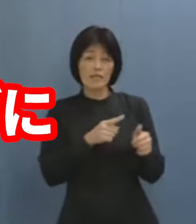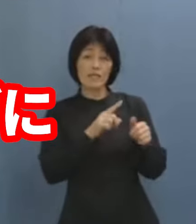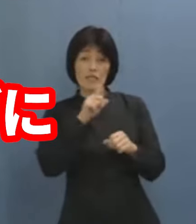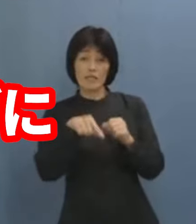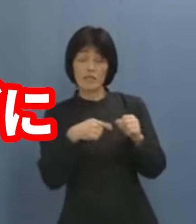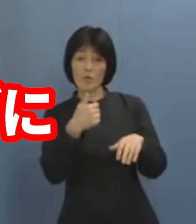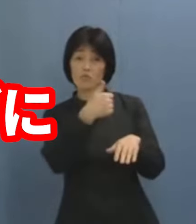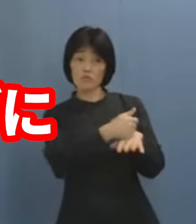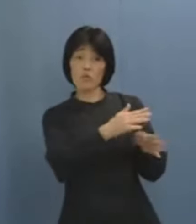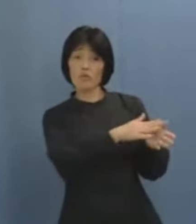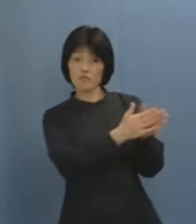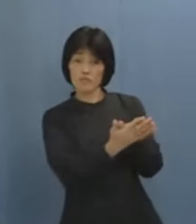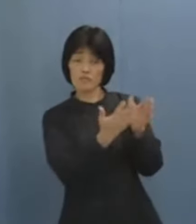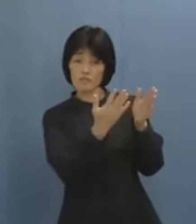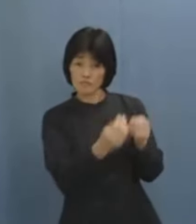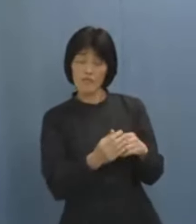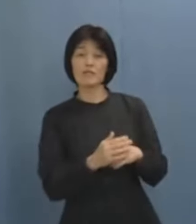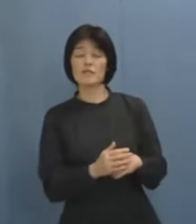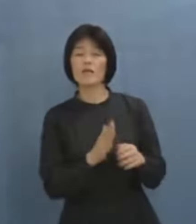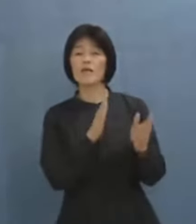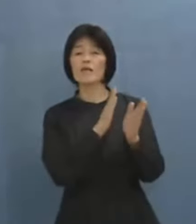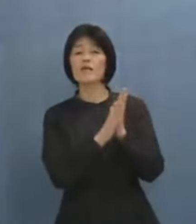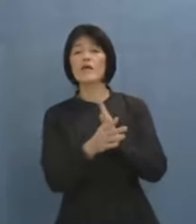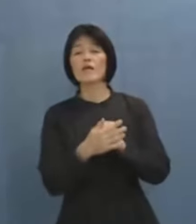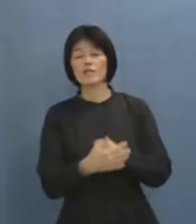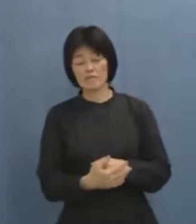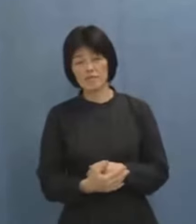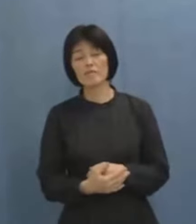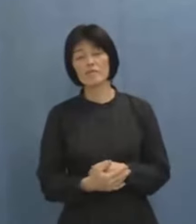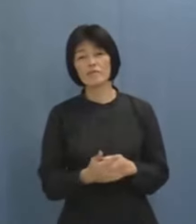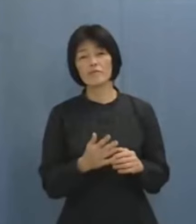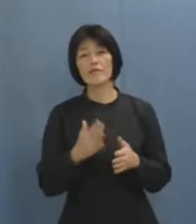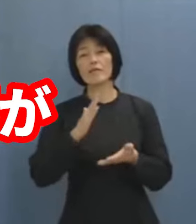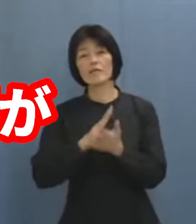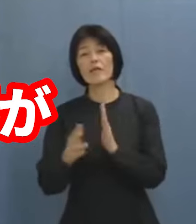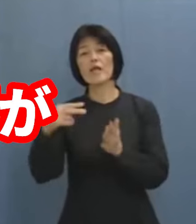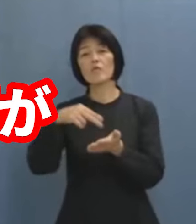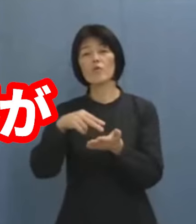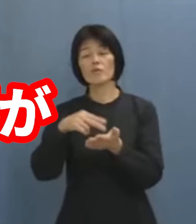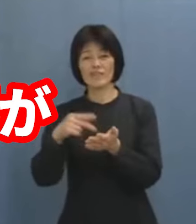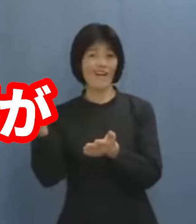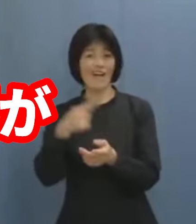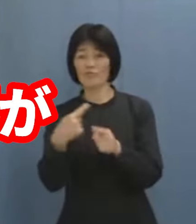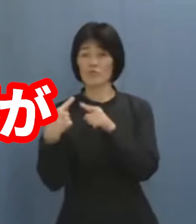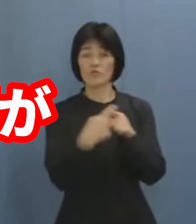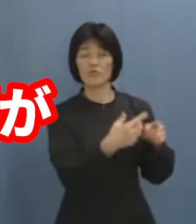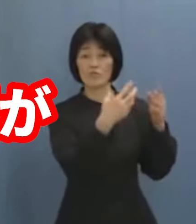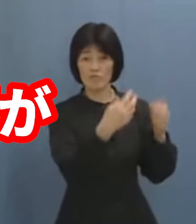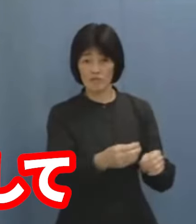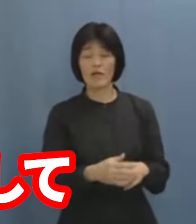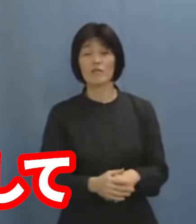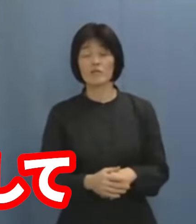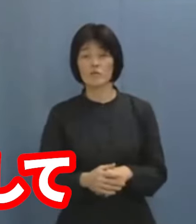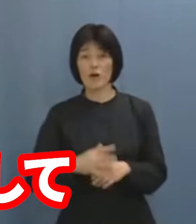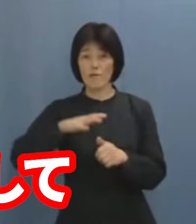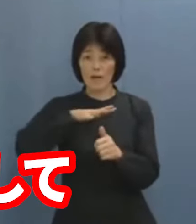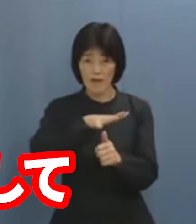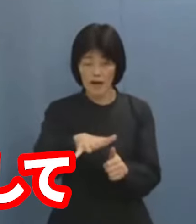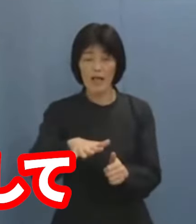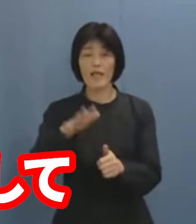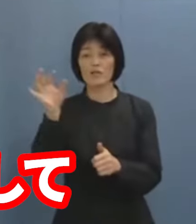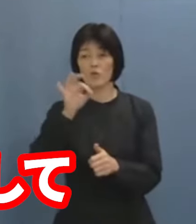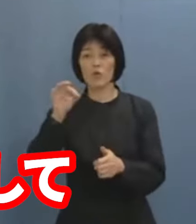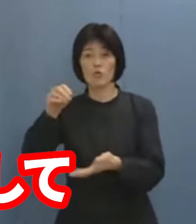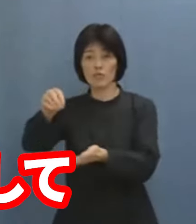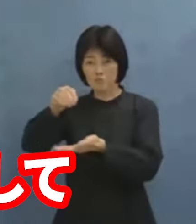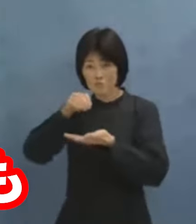通報を待たずに処分したことへの疑義や斉藤知事ご自身のパワハラ疑惑、贈答品の受け取り問題が浮上して県政自体がさらに